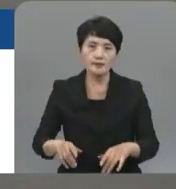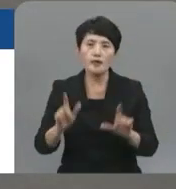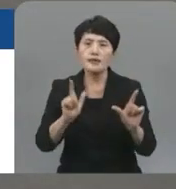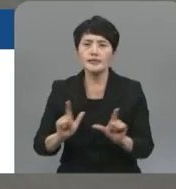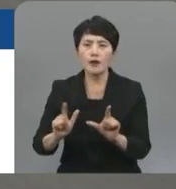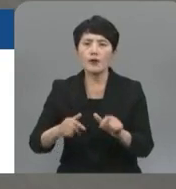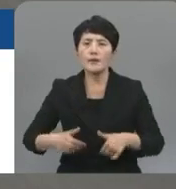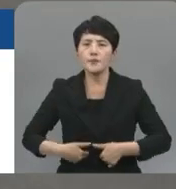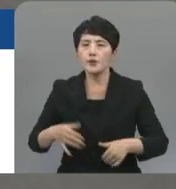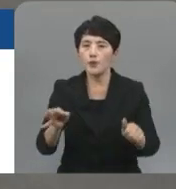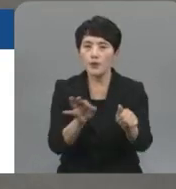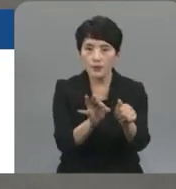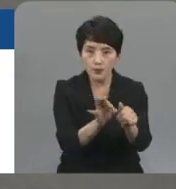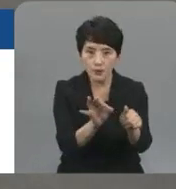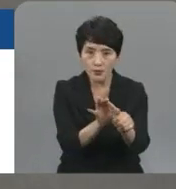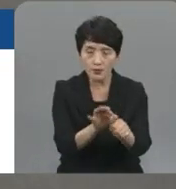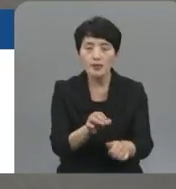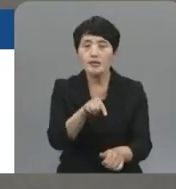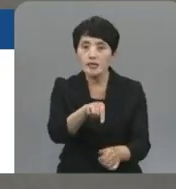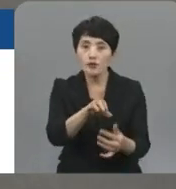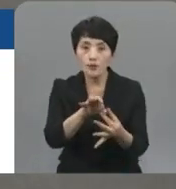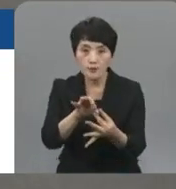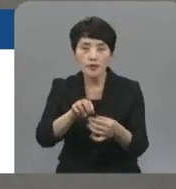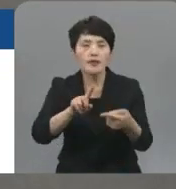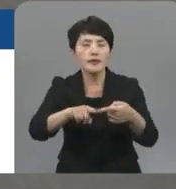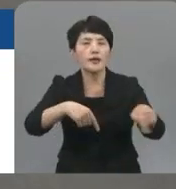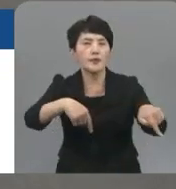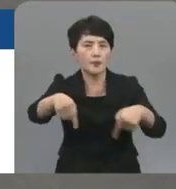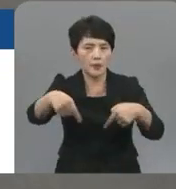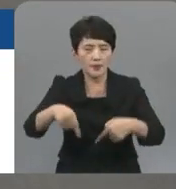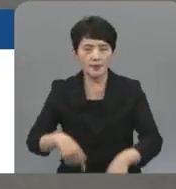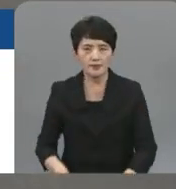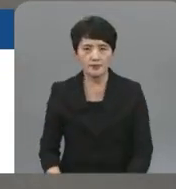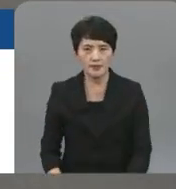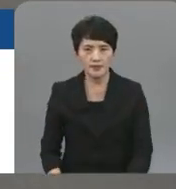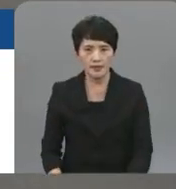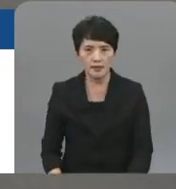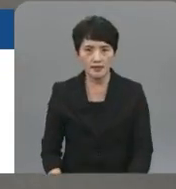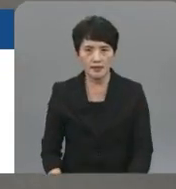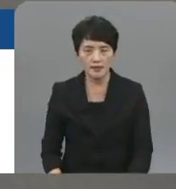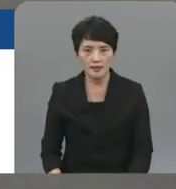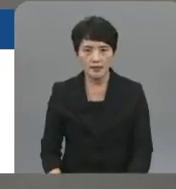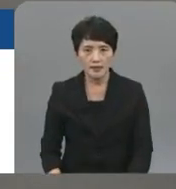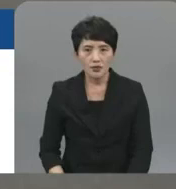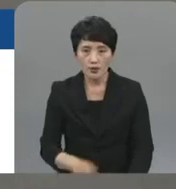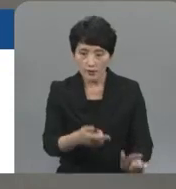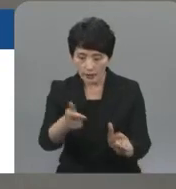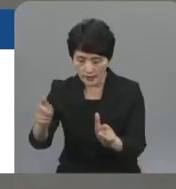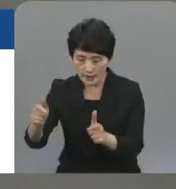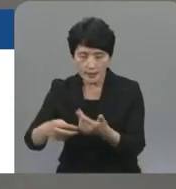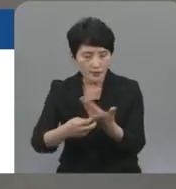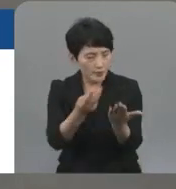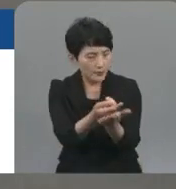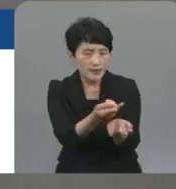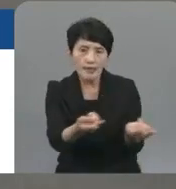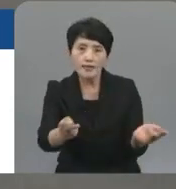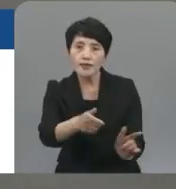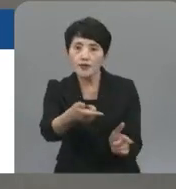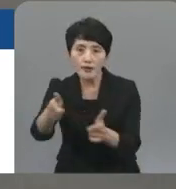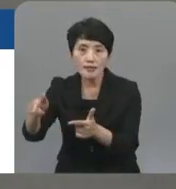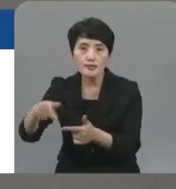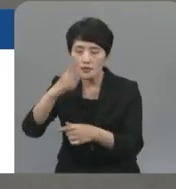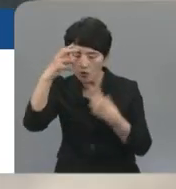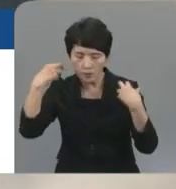tự cách ly khi mắc bệnh đồng thời sẽ duy trì việc hỗ trợ sinh hoạt phí và hưởng lương ngày nghỉ trong một thời gian đối với bệnh nhân cách ly